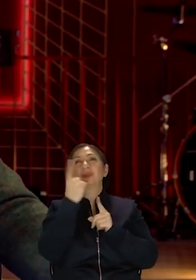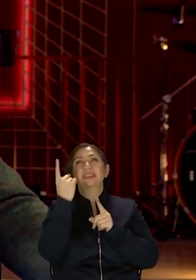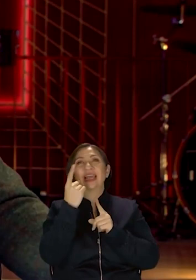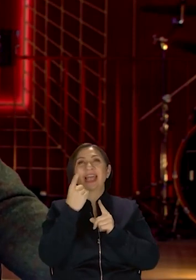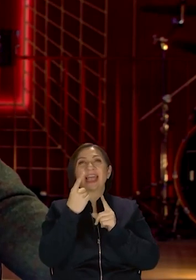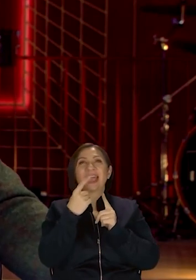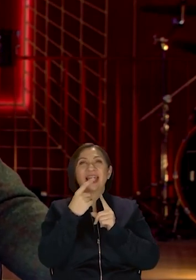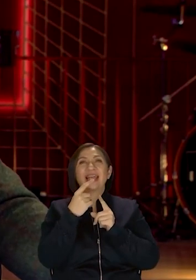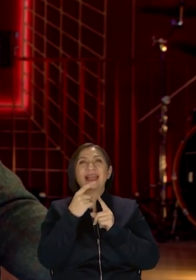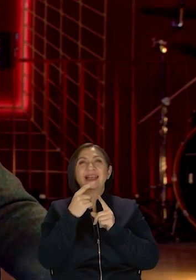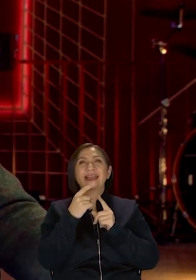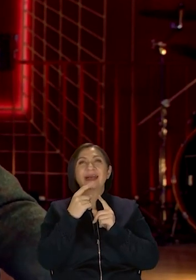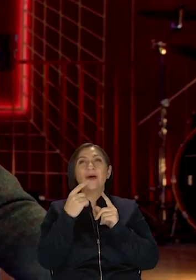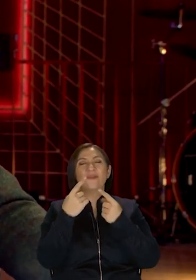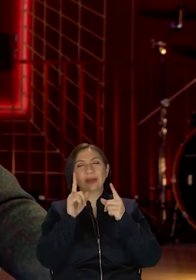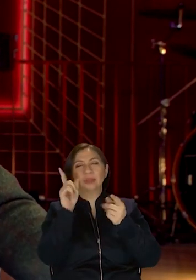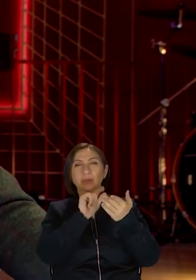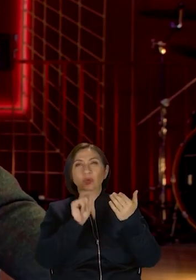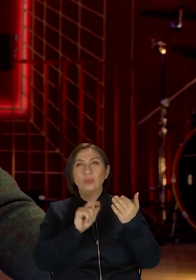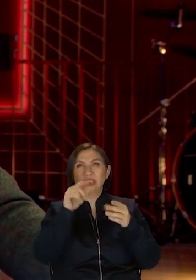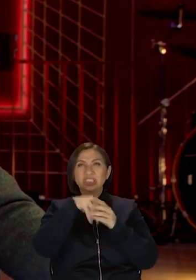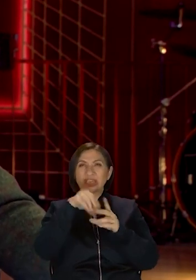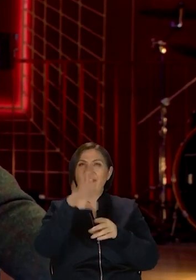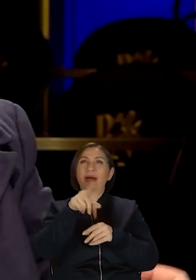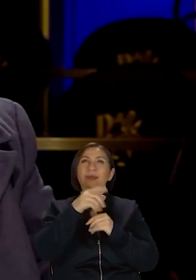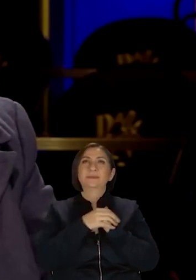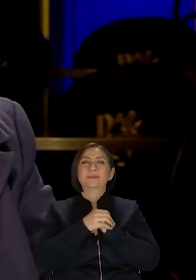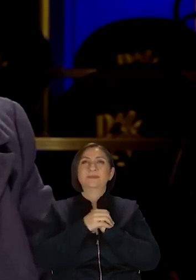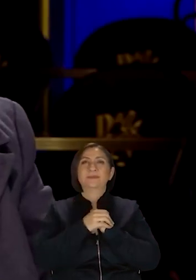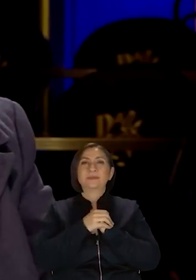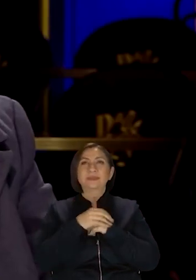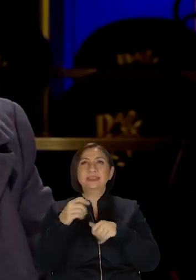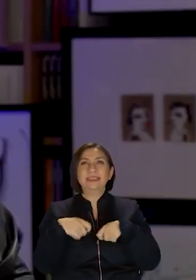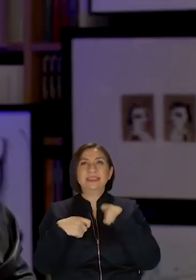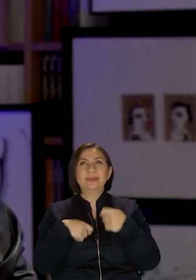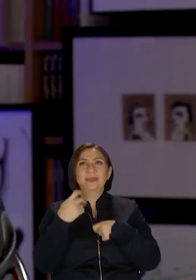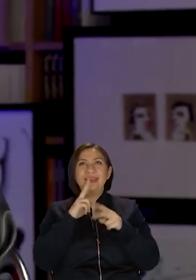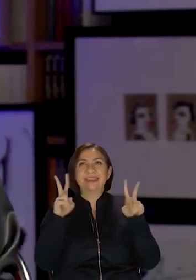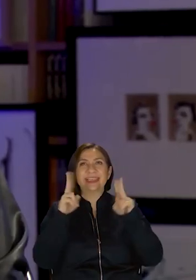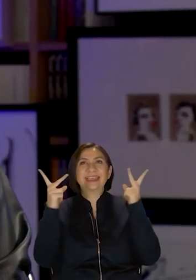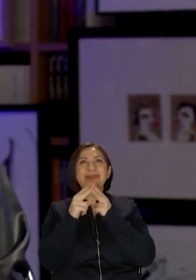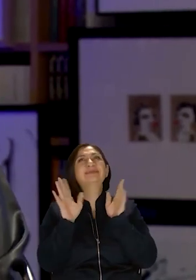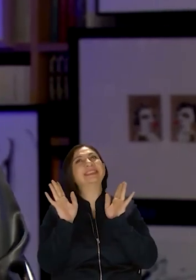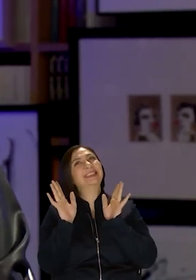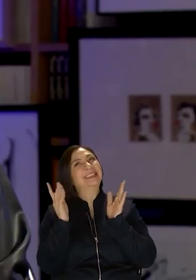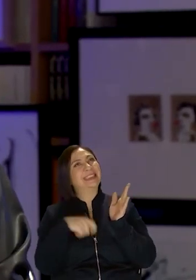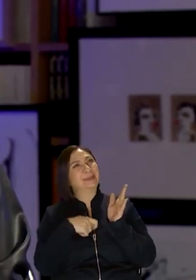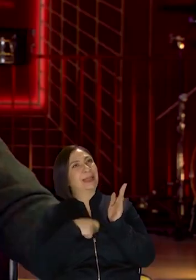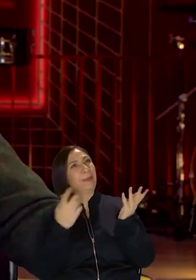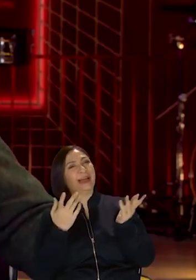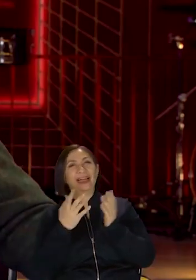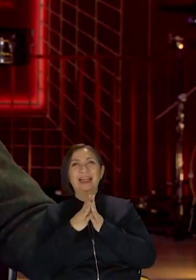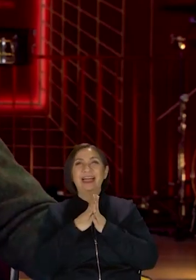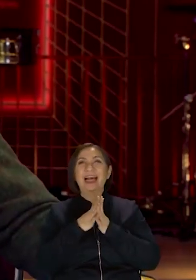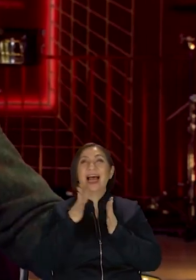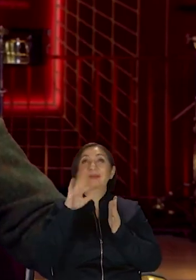bir şey. Kanibaylık böyle bir şey yazıyorum yani. Ama bu içinde bu da var yani. Fütüristik bir şey. Saçmalama ya. Niye elektrik kesildi? Çok güzel ya. Hayır.